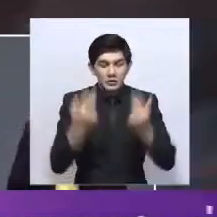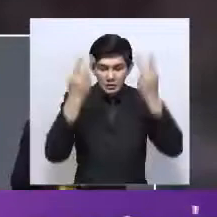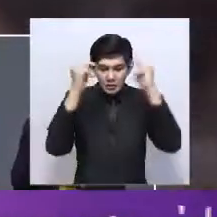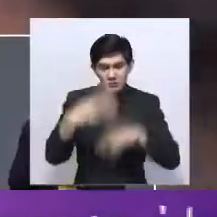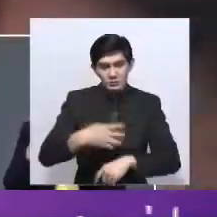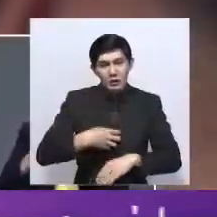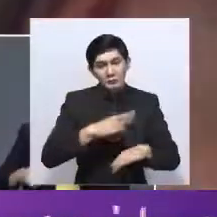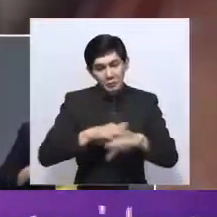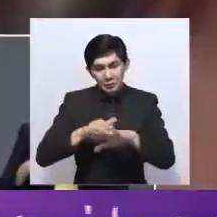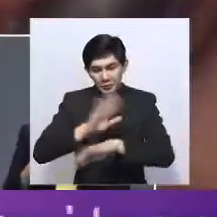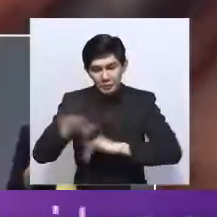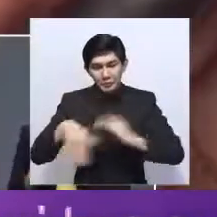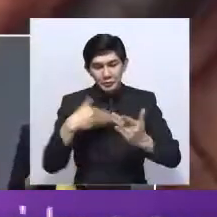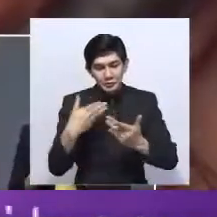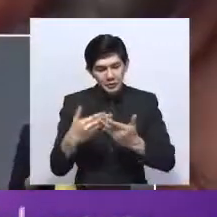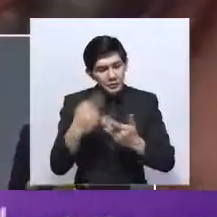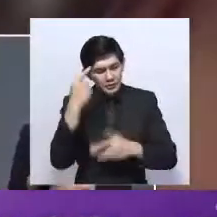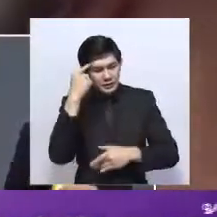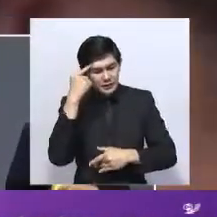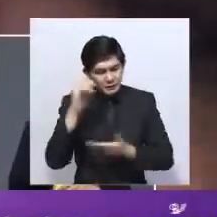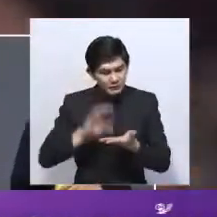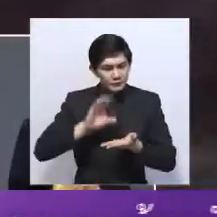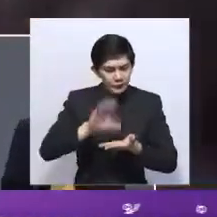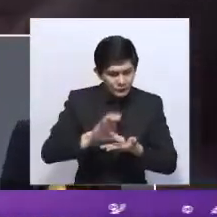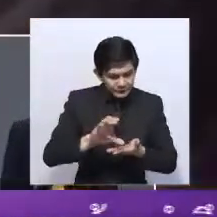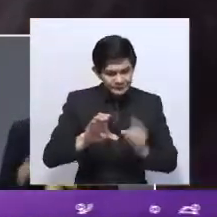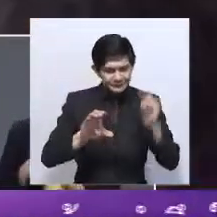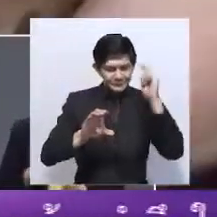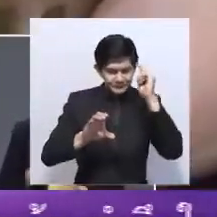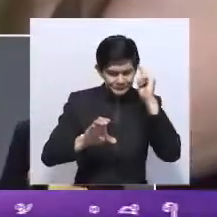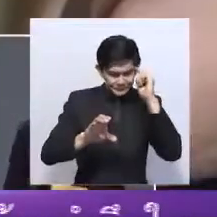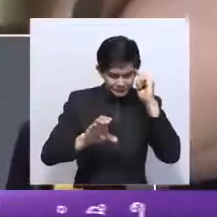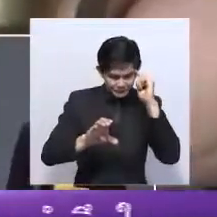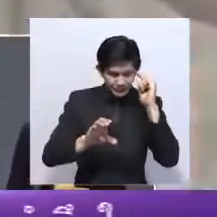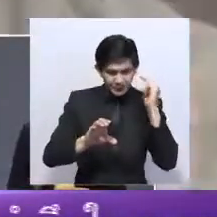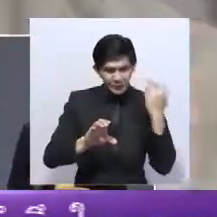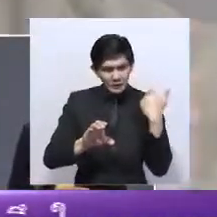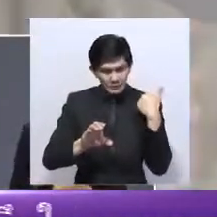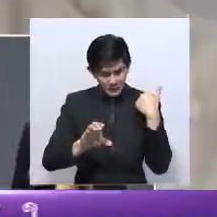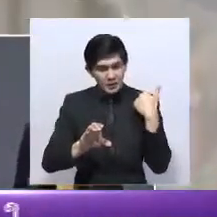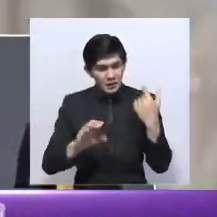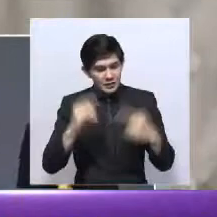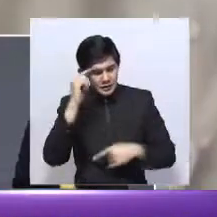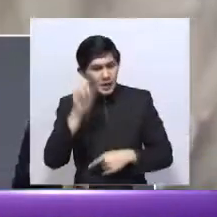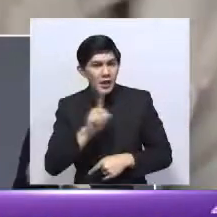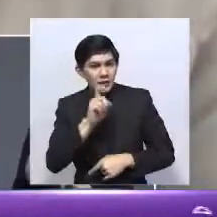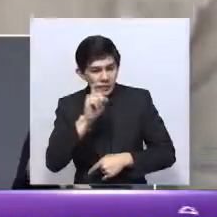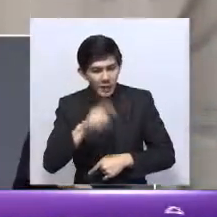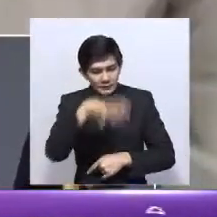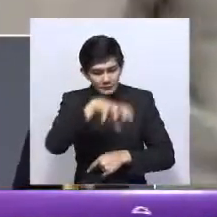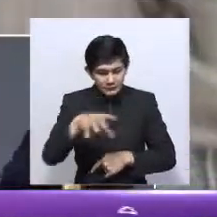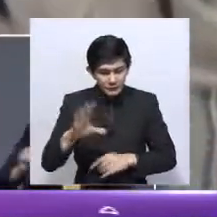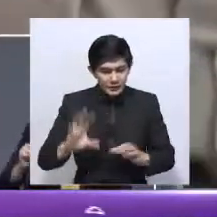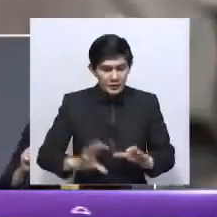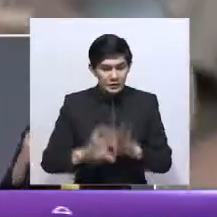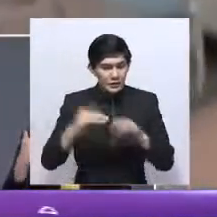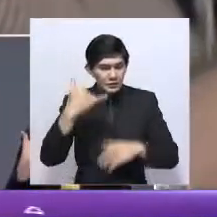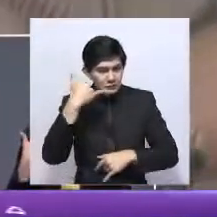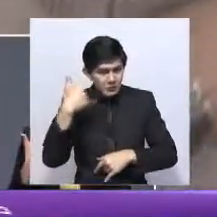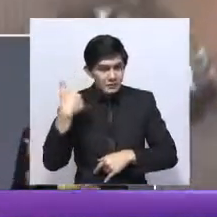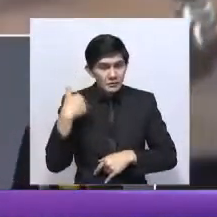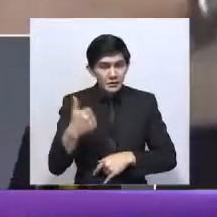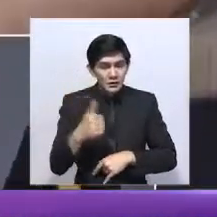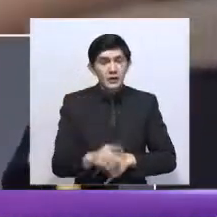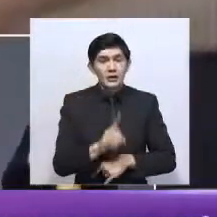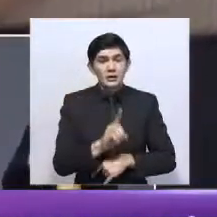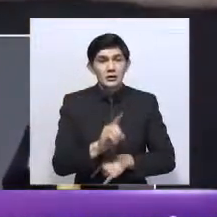รีก็อยากจะเตือนให้ทุกคนก่อนที่จะลงทุนอะไรเนี่ยต้องมีสติรอบคอบจะสอบถามโดยตรงจากสายด่วนของหน่วยงานที่เกี่ยวข้องหรือว่าศูนย์ดำ